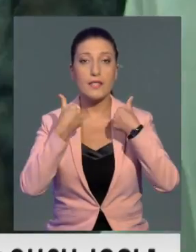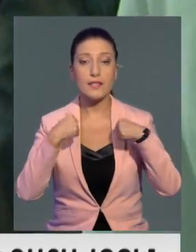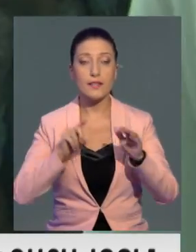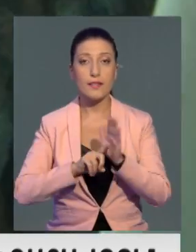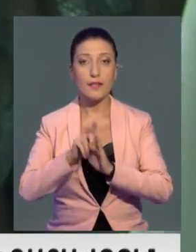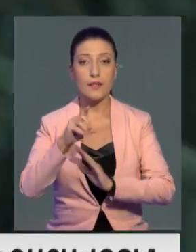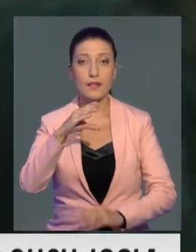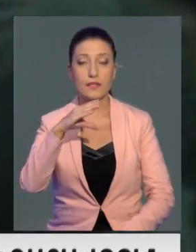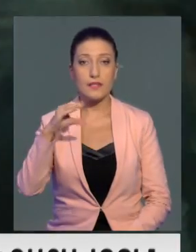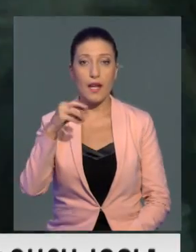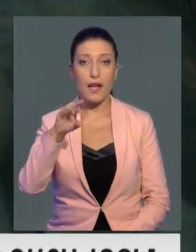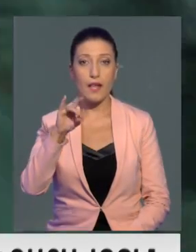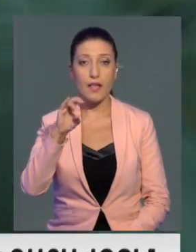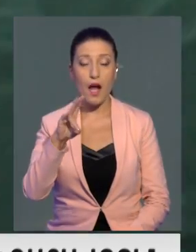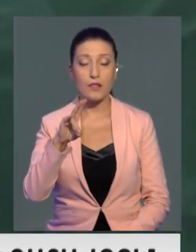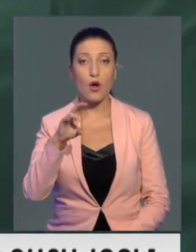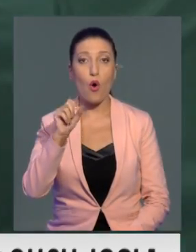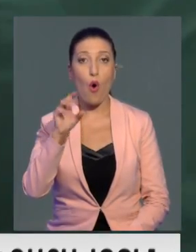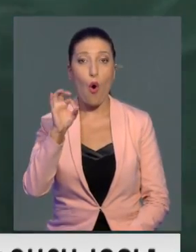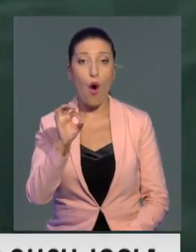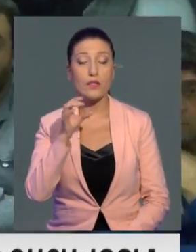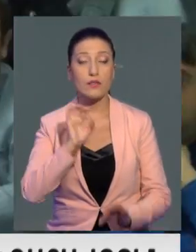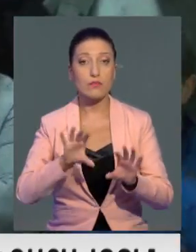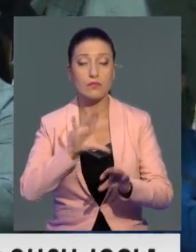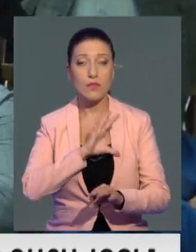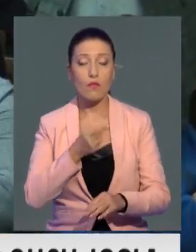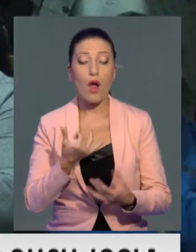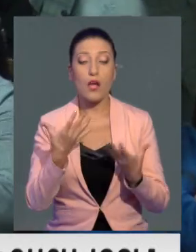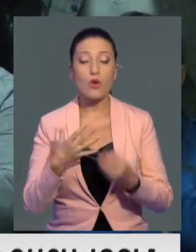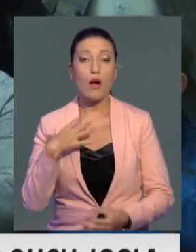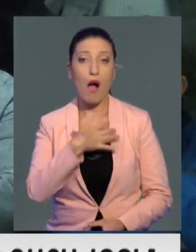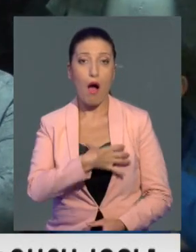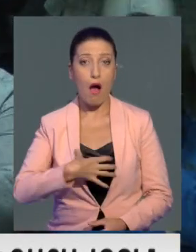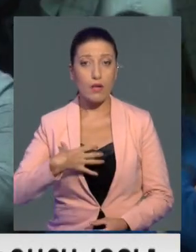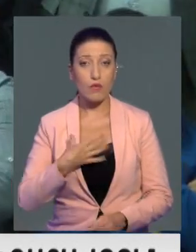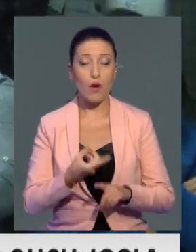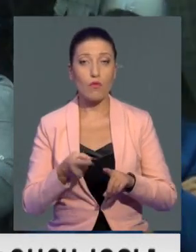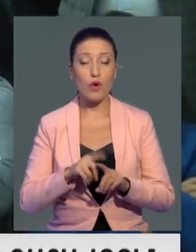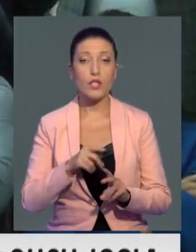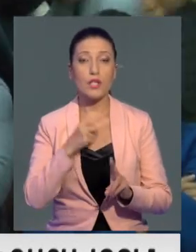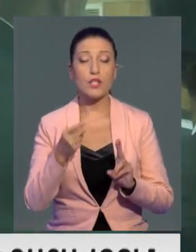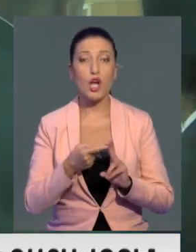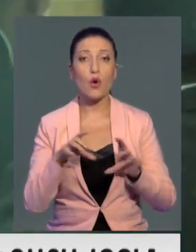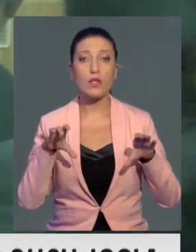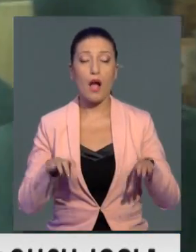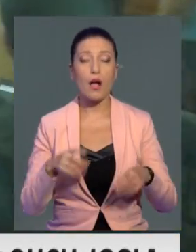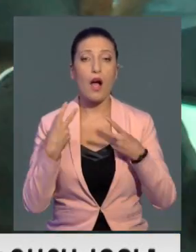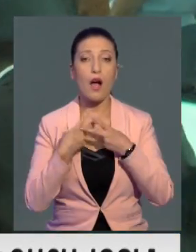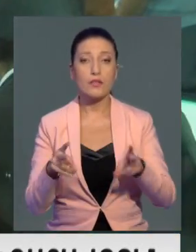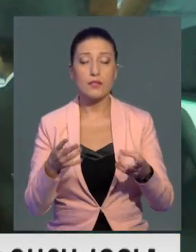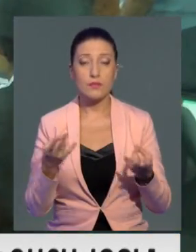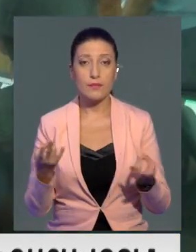Սեյրան Օհանյանը հայտարարեց, որ այսօր ամենակարևորն այն է, որպեսզի երկրորդ նախարարը հայտնվի ազատության մեջ, իսկ